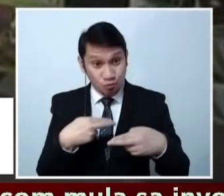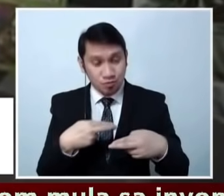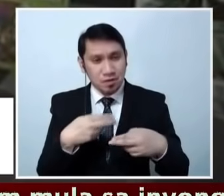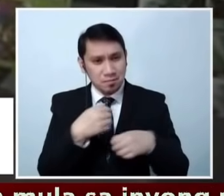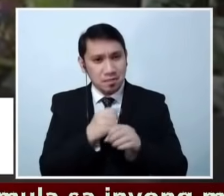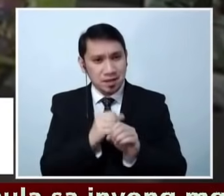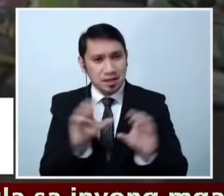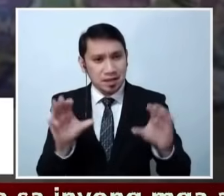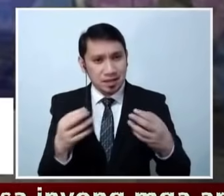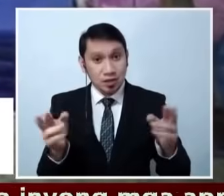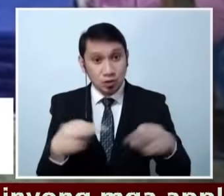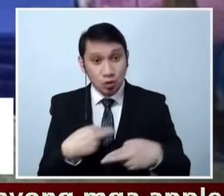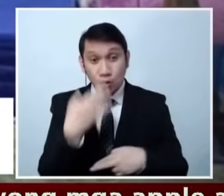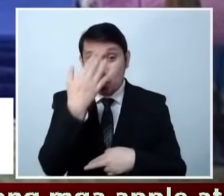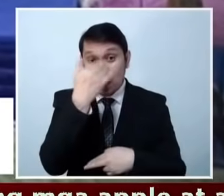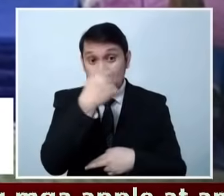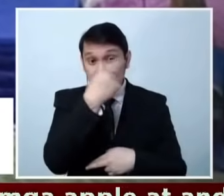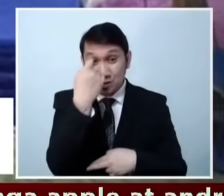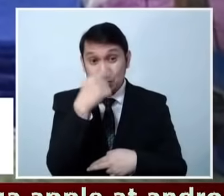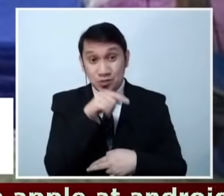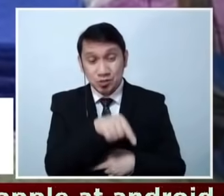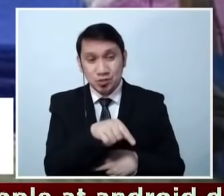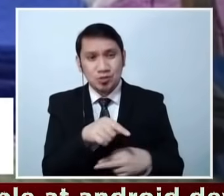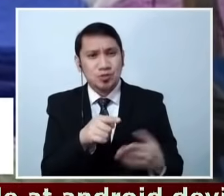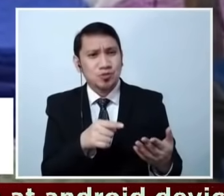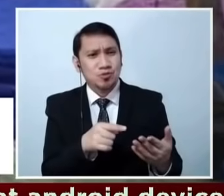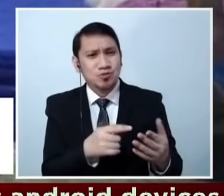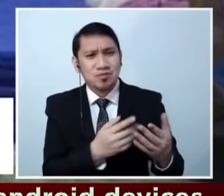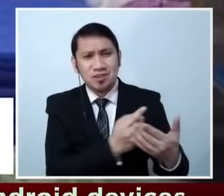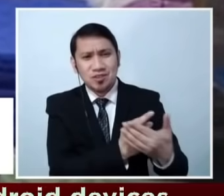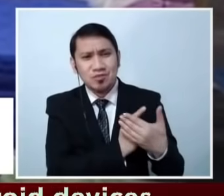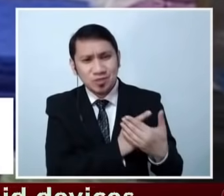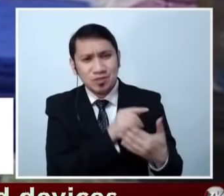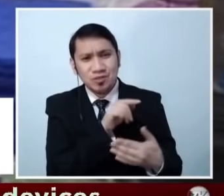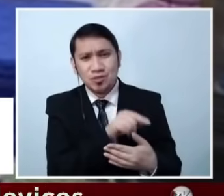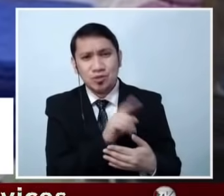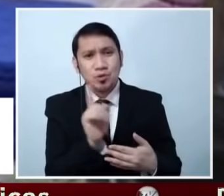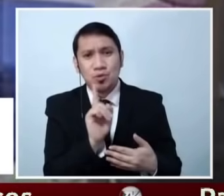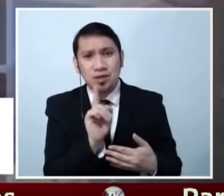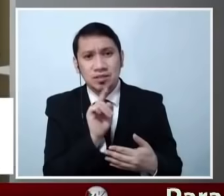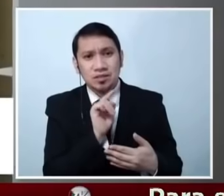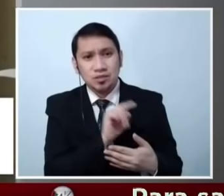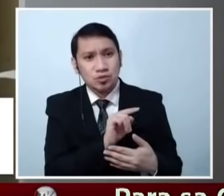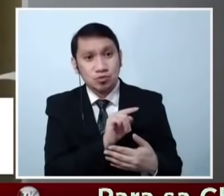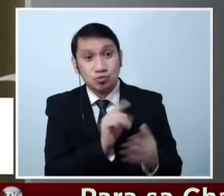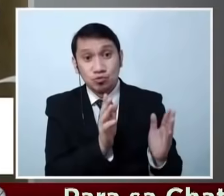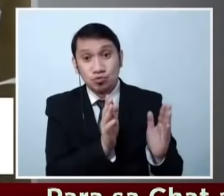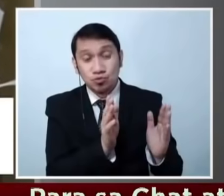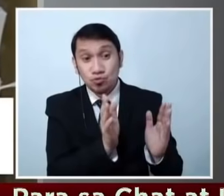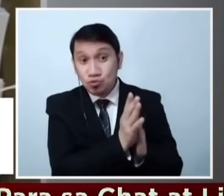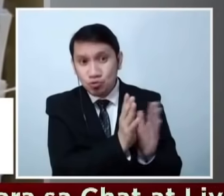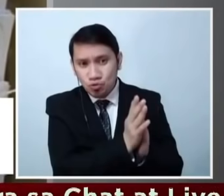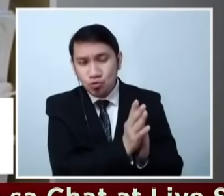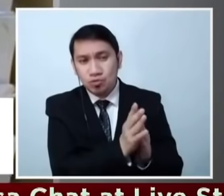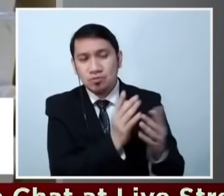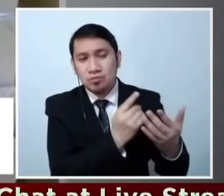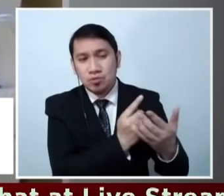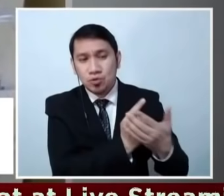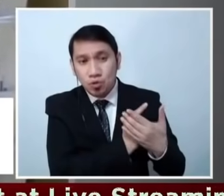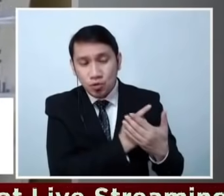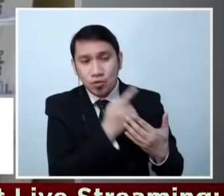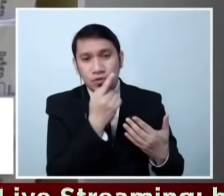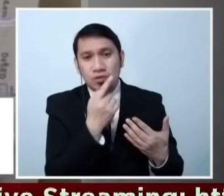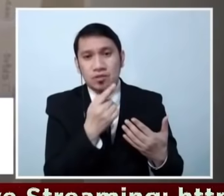gawing quarantine facility naman para sa mga pinaghihinalang kaso ng COVID-19 ang kanilang paaralan na